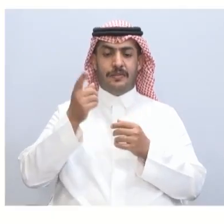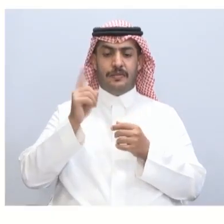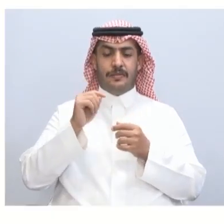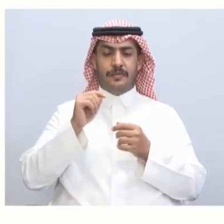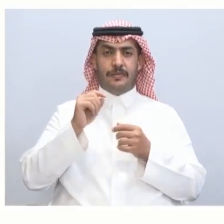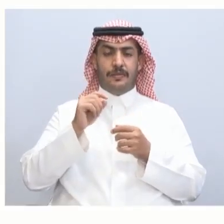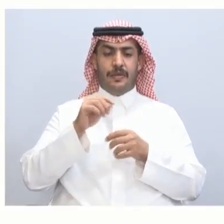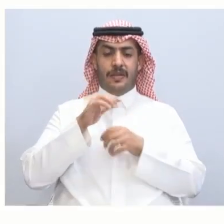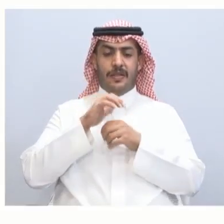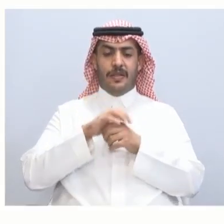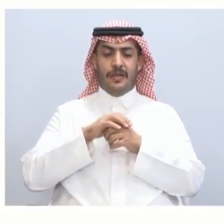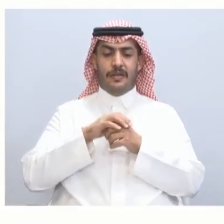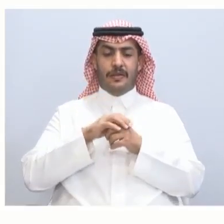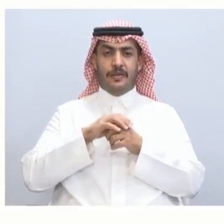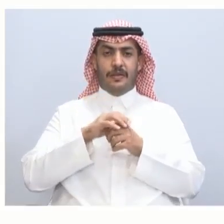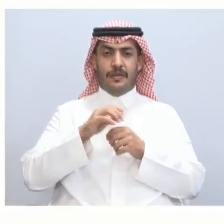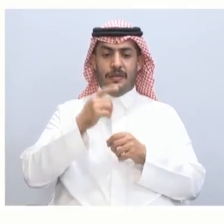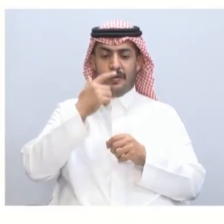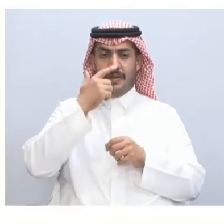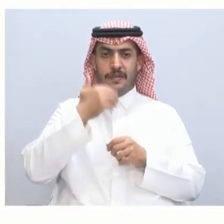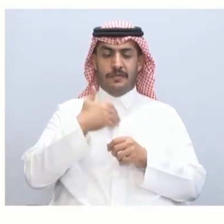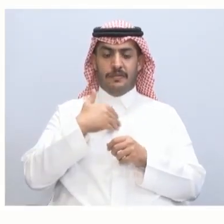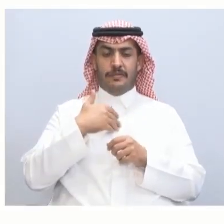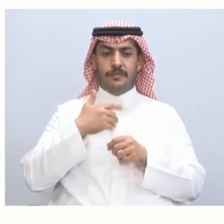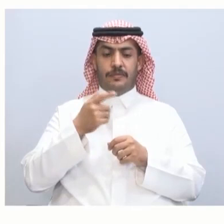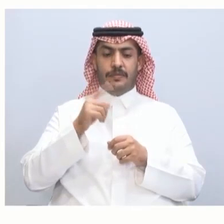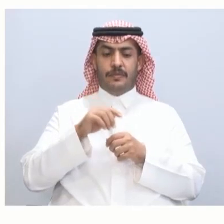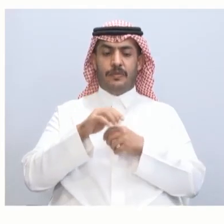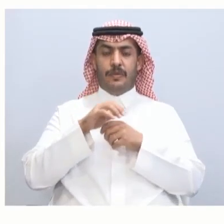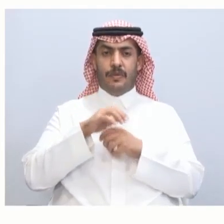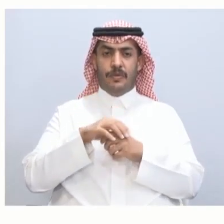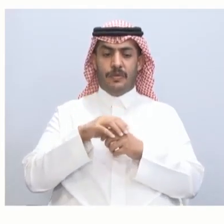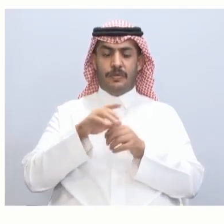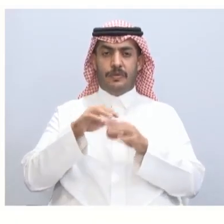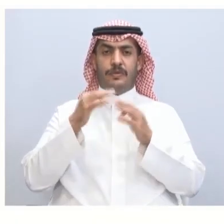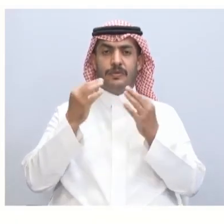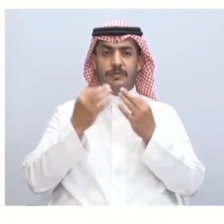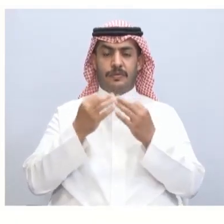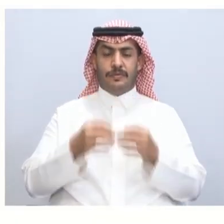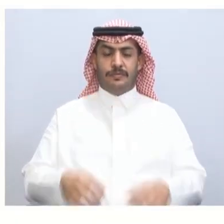وضغوط بارك الله فيكم نفسيه وضغوط